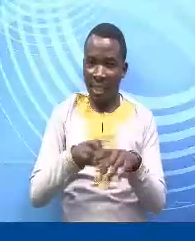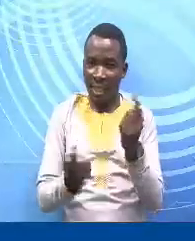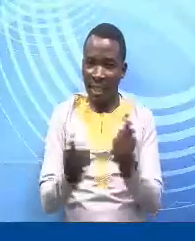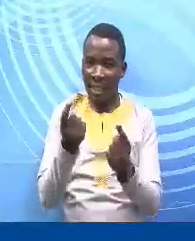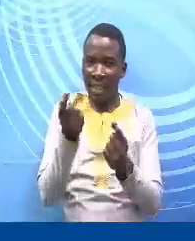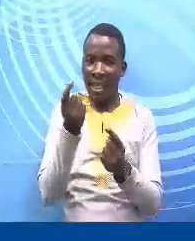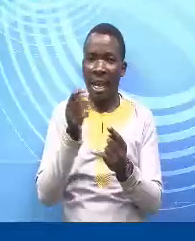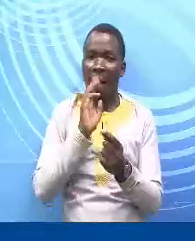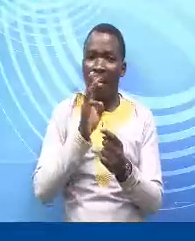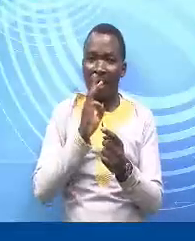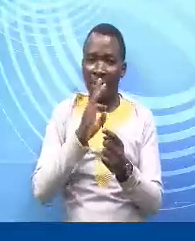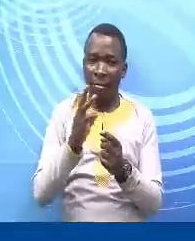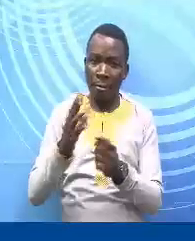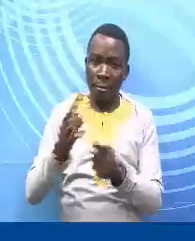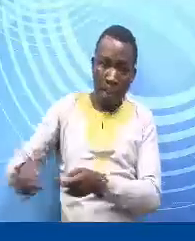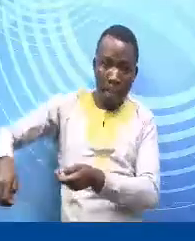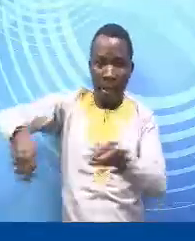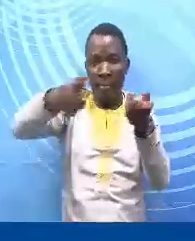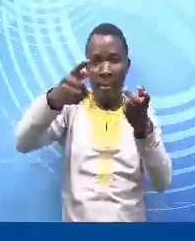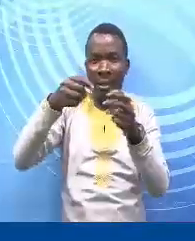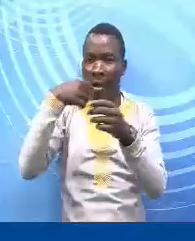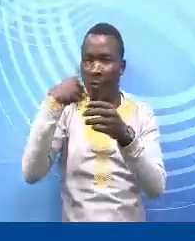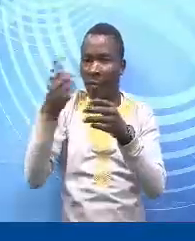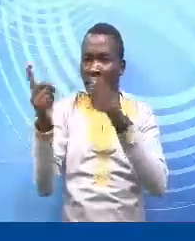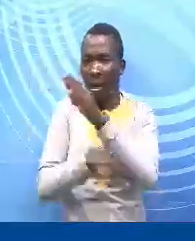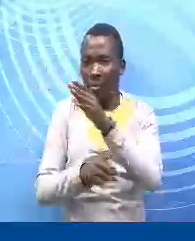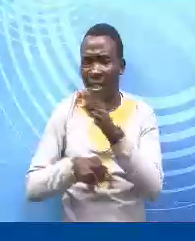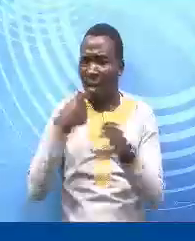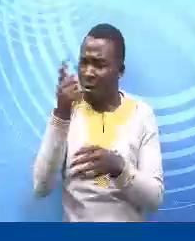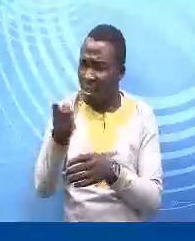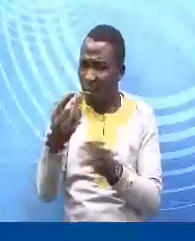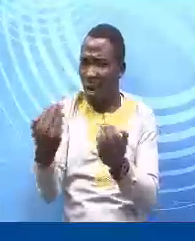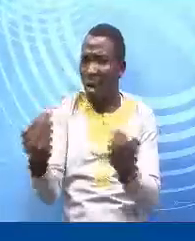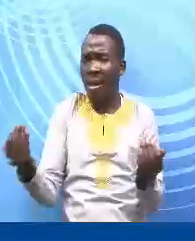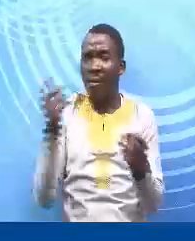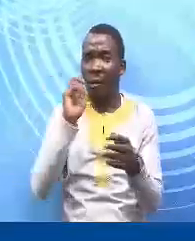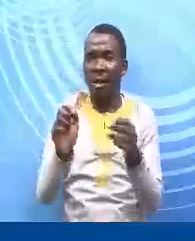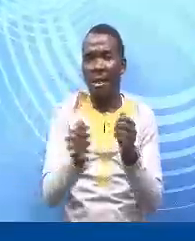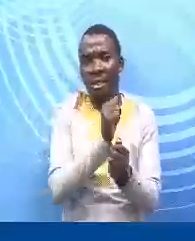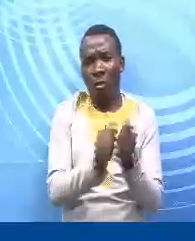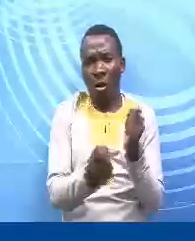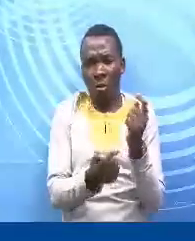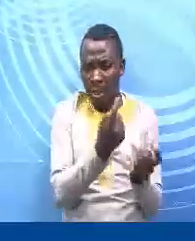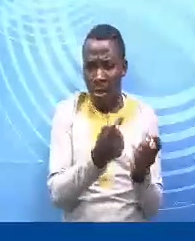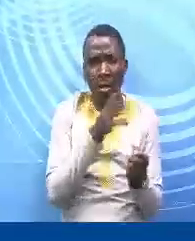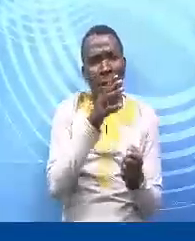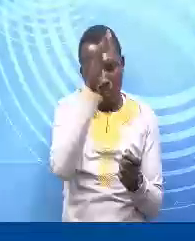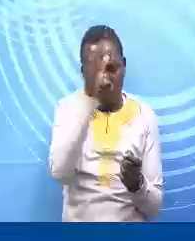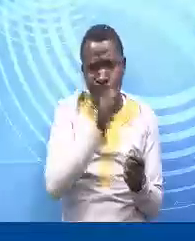ndavuga bakankubita nagira ngo babwire se mwabana mwe ubu murabona nzitekera ndi umusaza angana gutyo